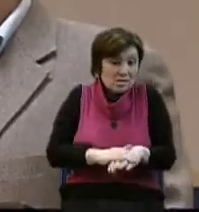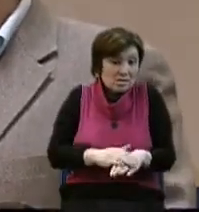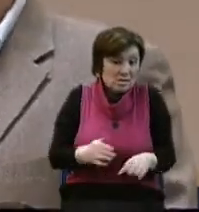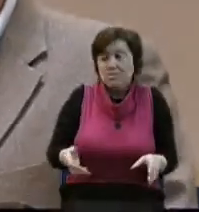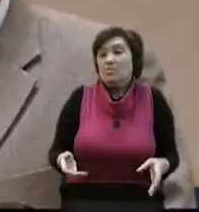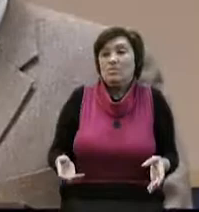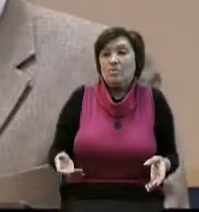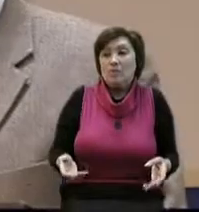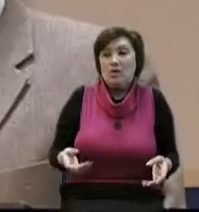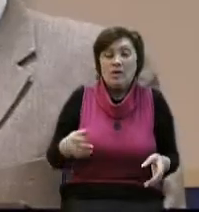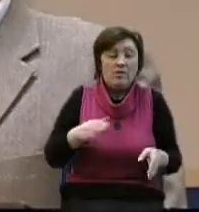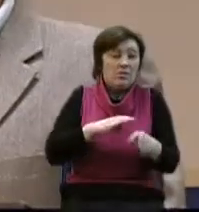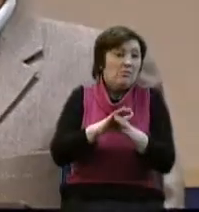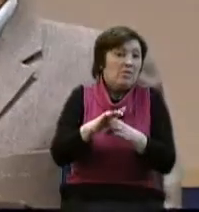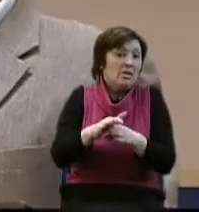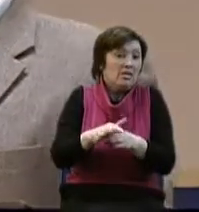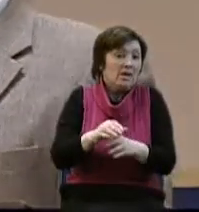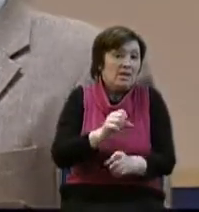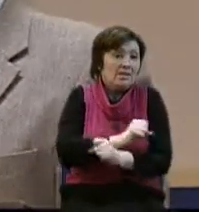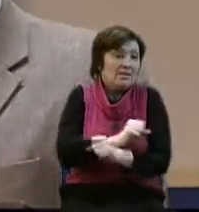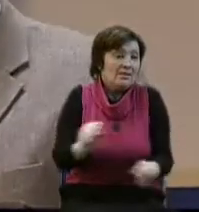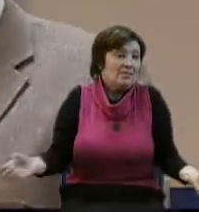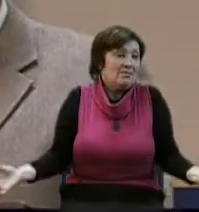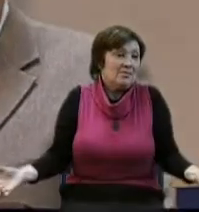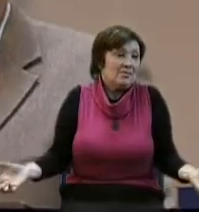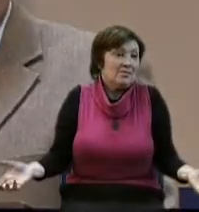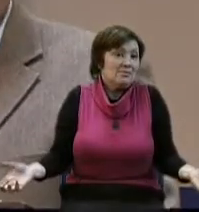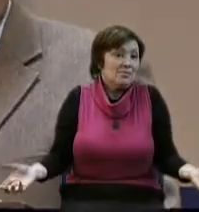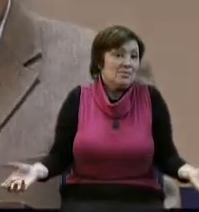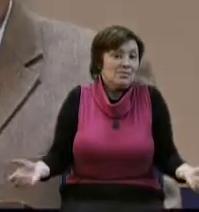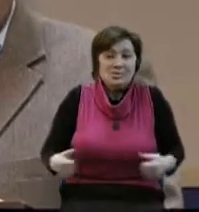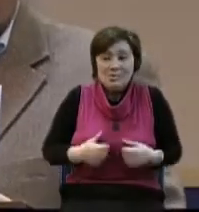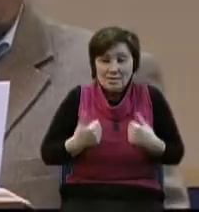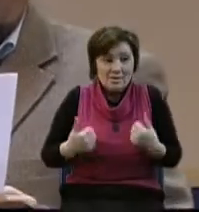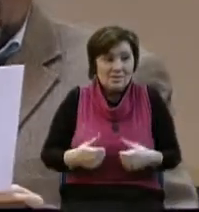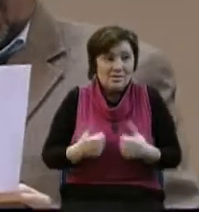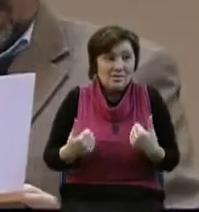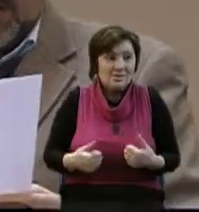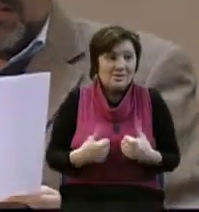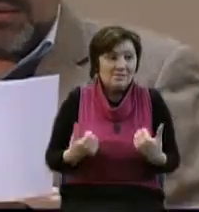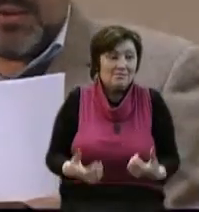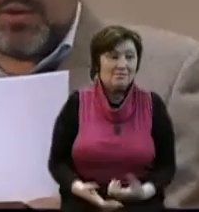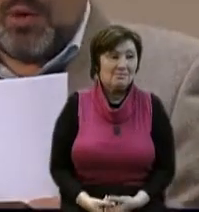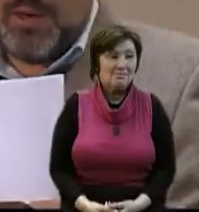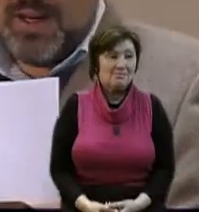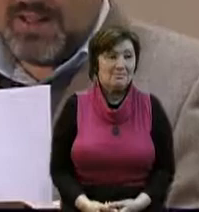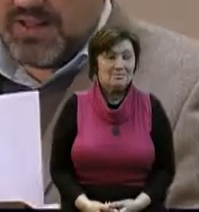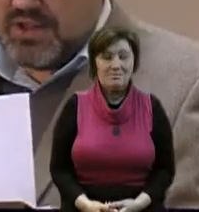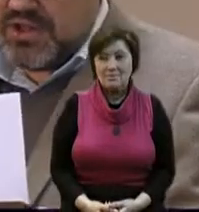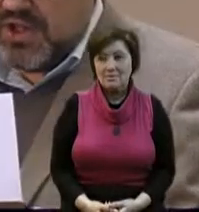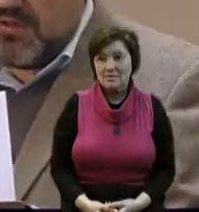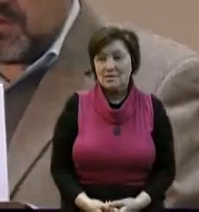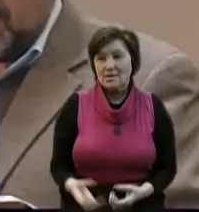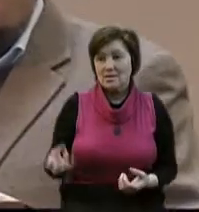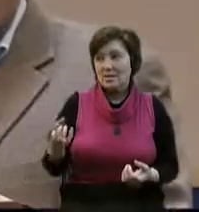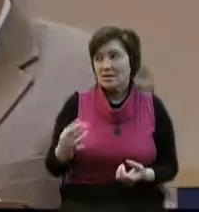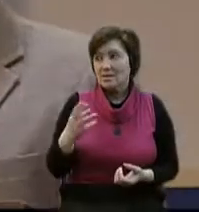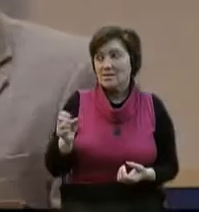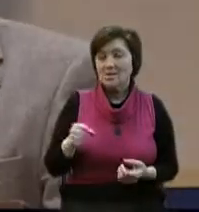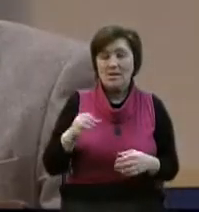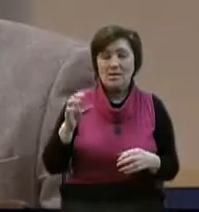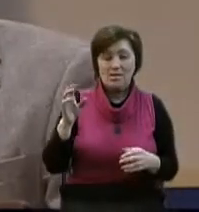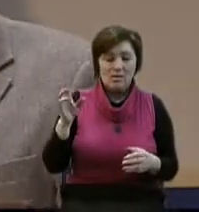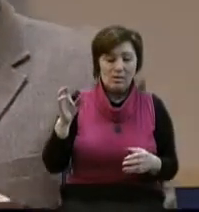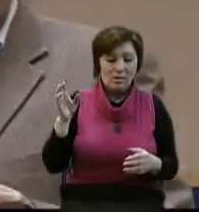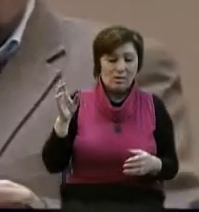а чтобы соблюдать эти правила, нужно было еще больше усилий. Из-за пустяковых ограничений, возведенных